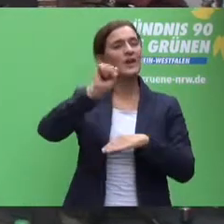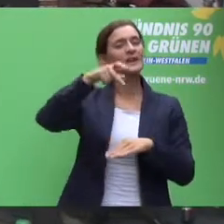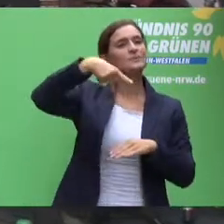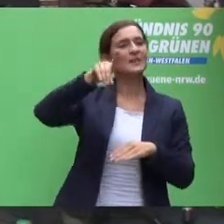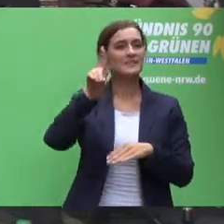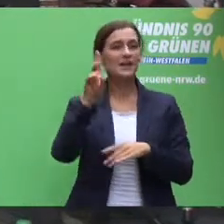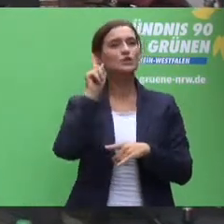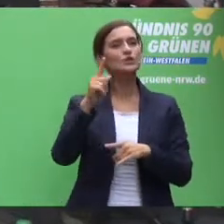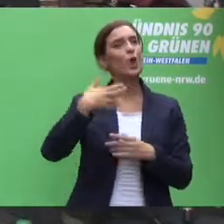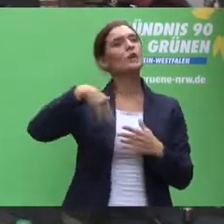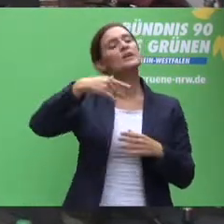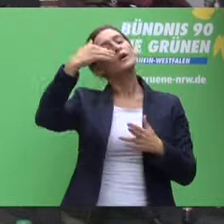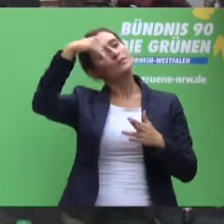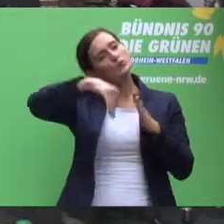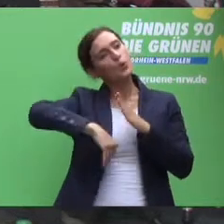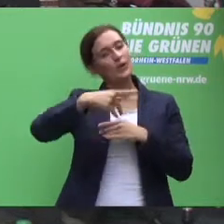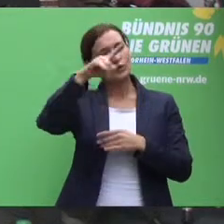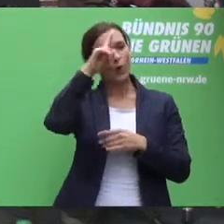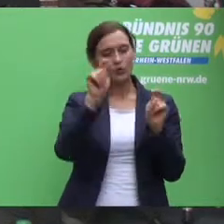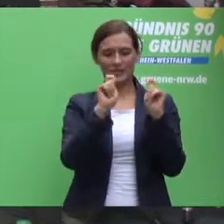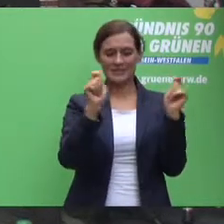der Süddeutschen den Stinkefinger gezeigt hat.